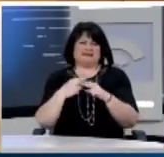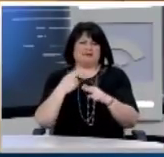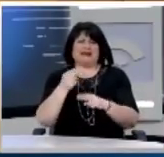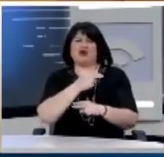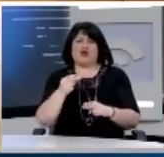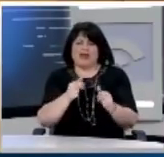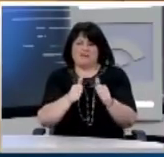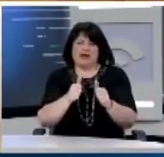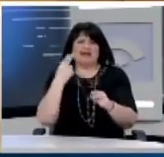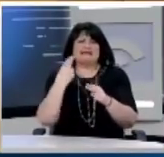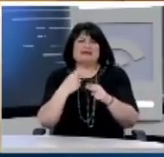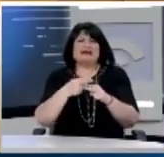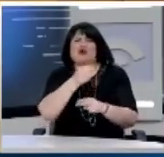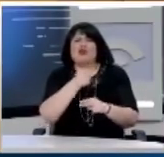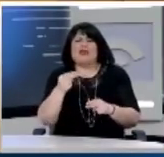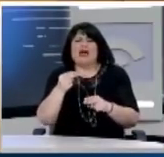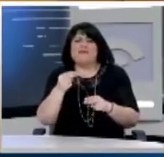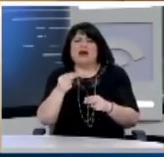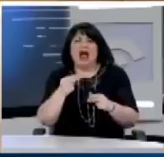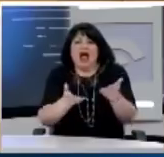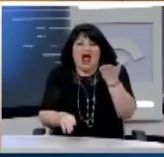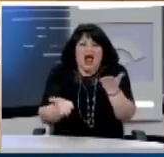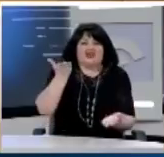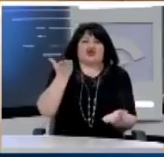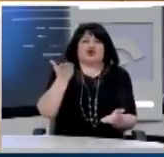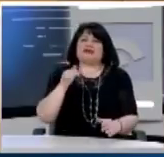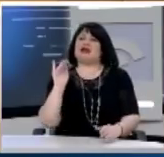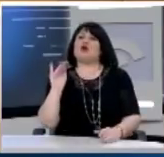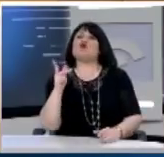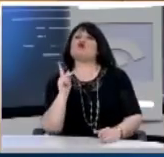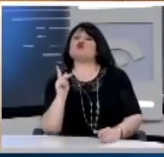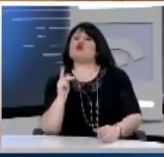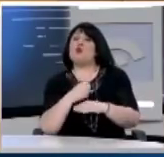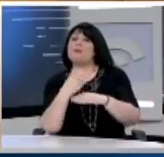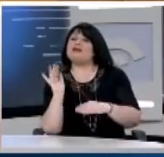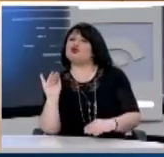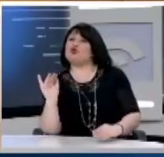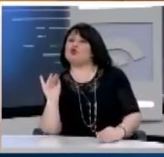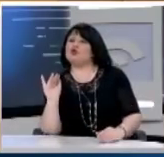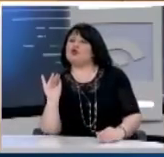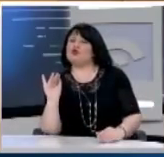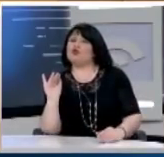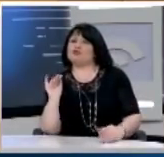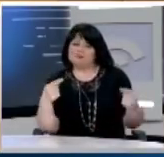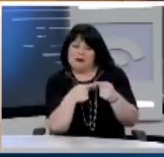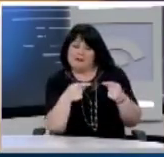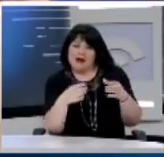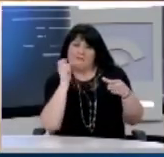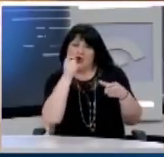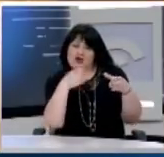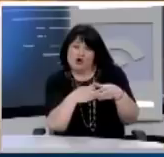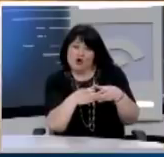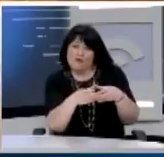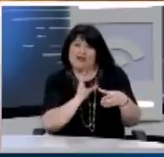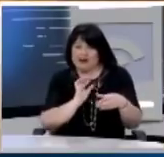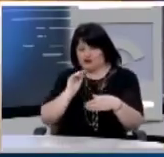Αυτό έκανε κεντρικό και έκανε και κάτι άλλο παραπάνω, κύριε Κουτσούκο. Έκανε κόντρα στο κόμμα του με αυτούς που θέλανε να πάνε με